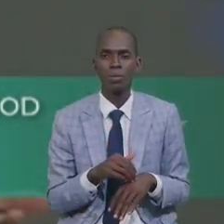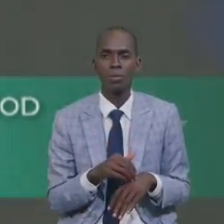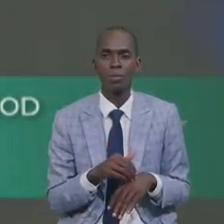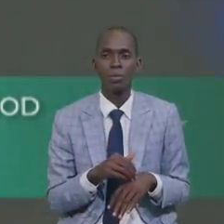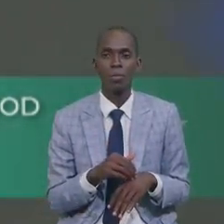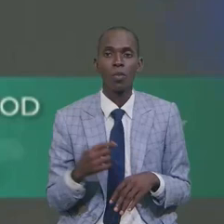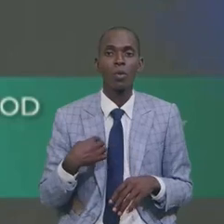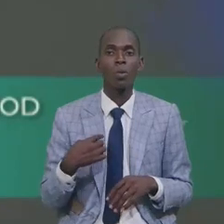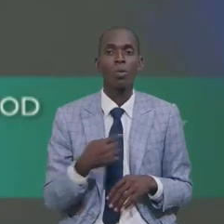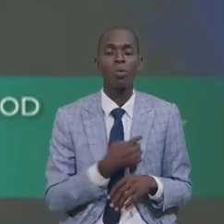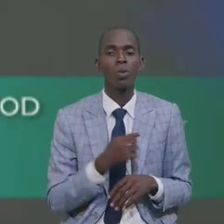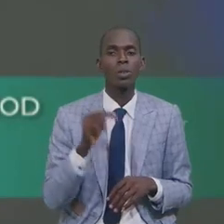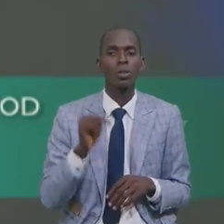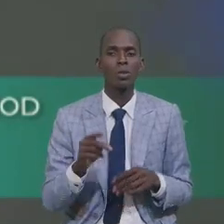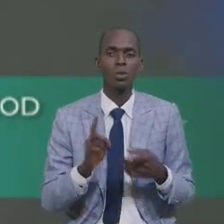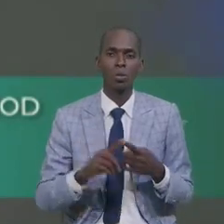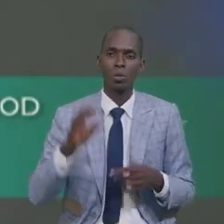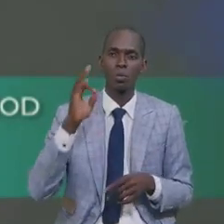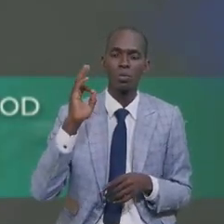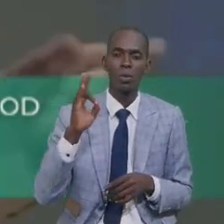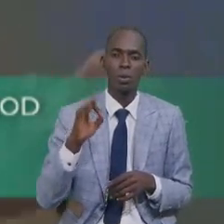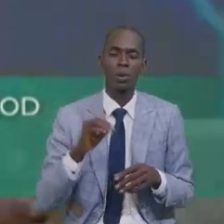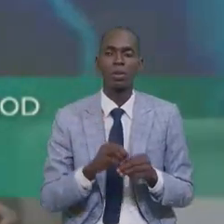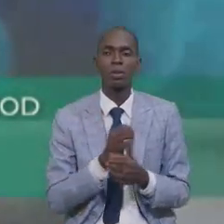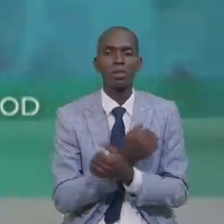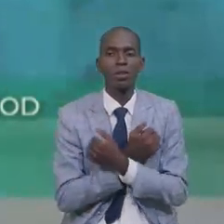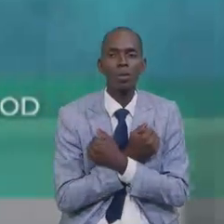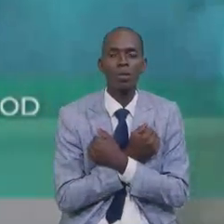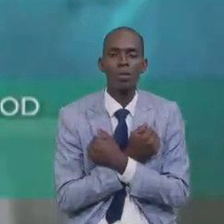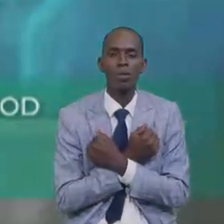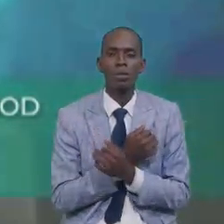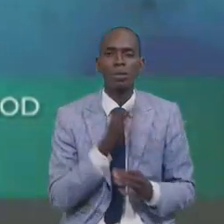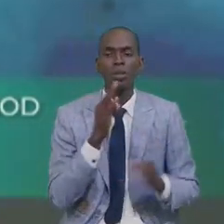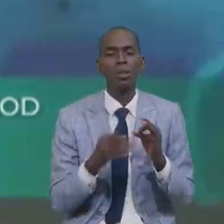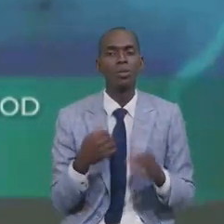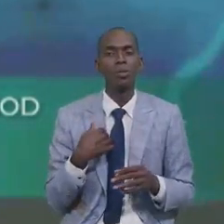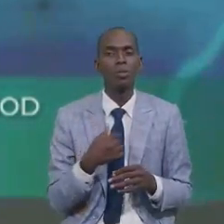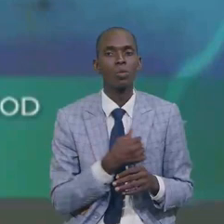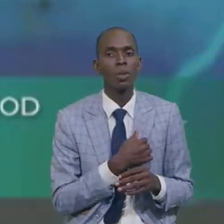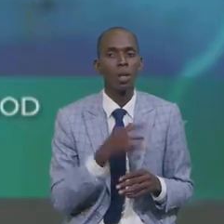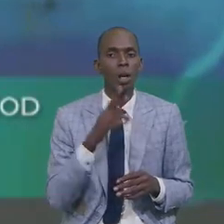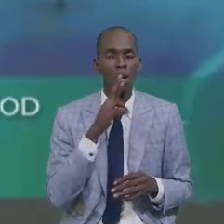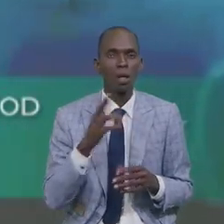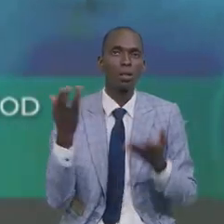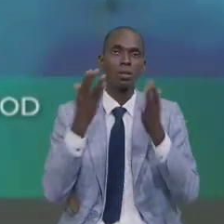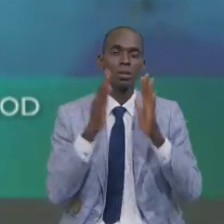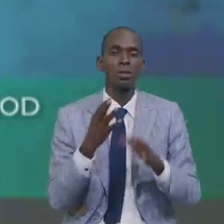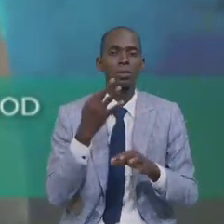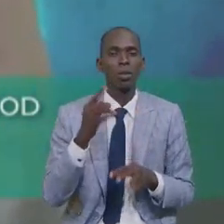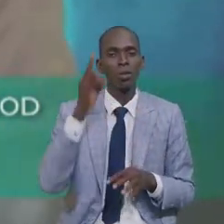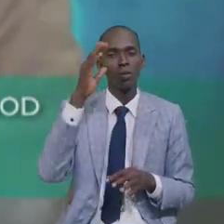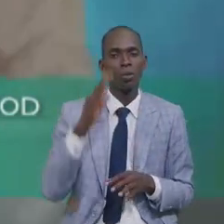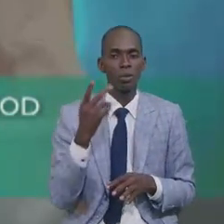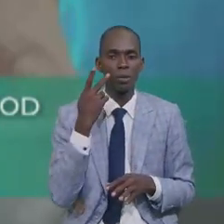serons pas récompensés par Dieu. Nous devons donc servir dans l'amour si nous sommes intendants de Dieu.